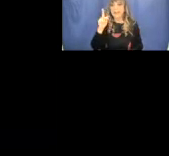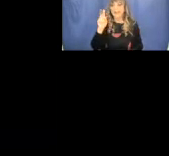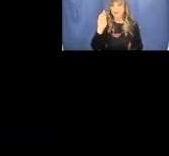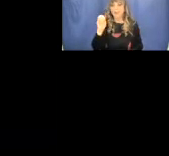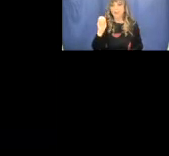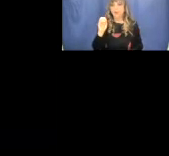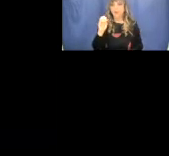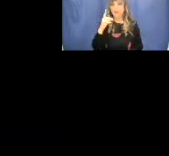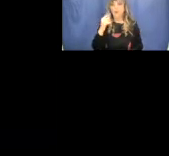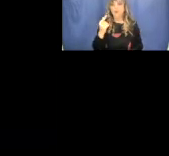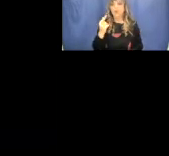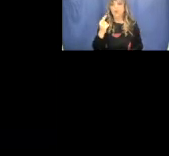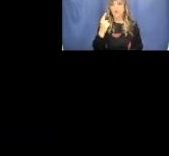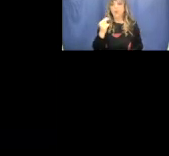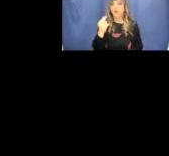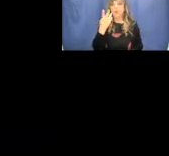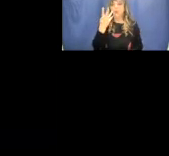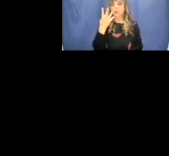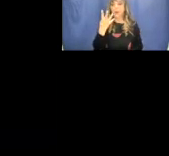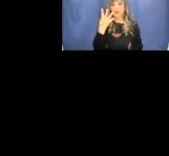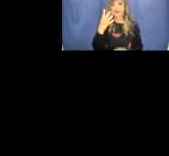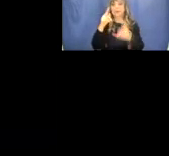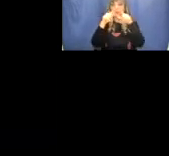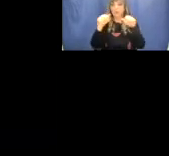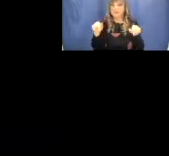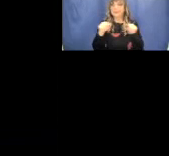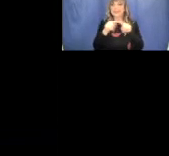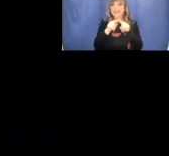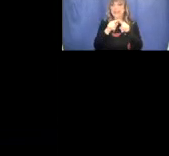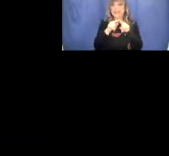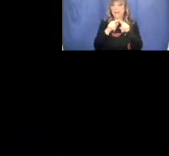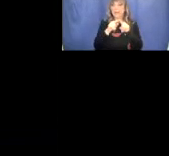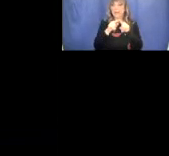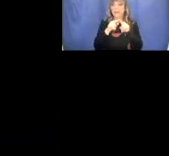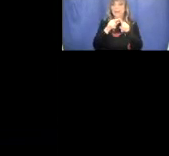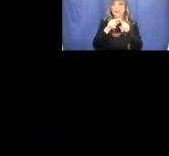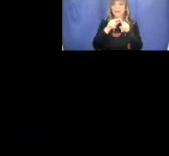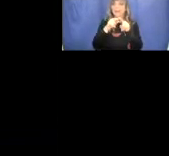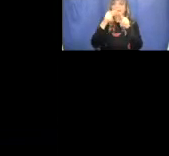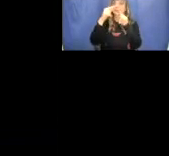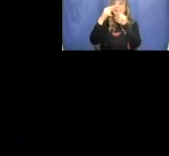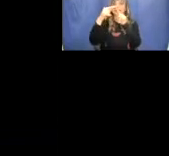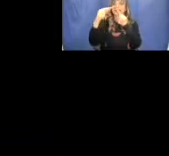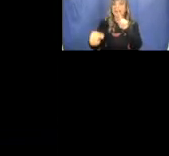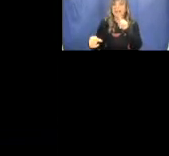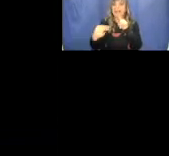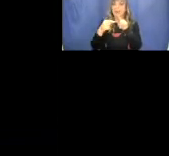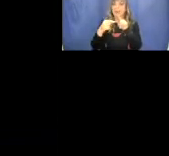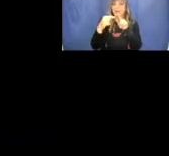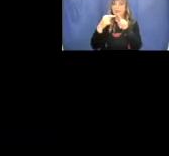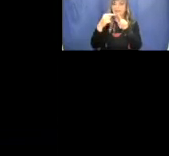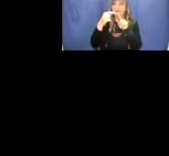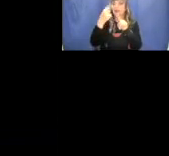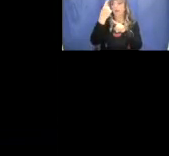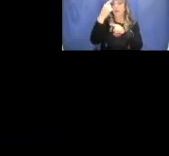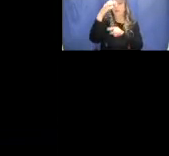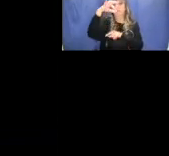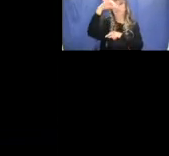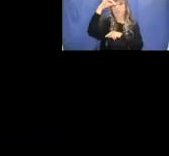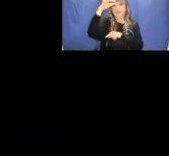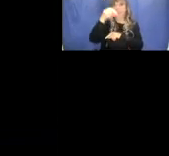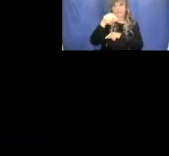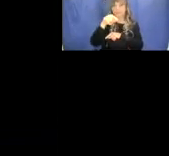quattro triangoli in ogni vertice quindi o uno strato di tetraedri che